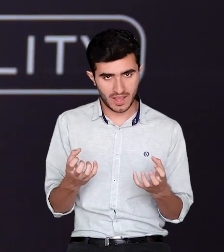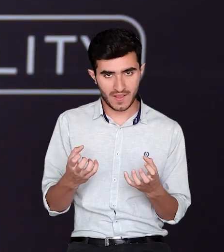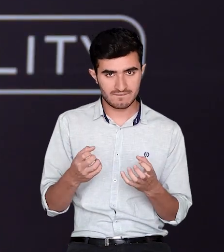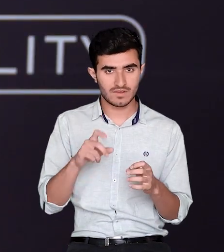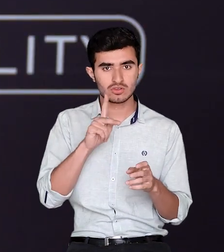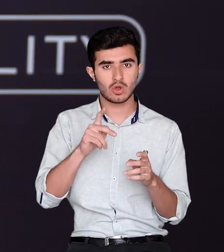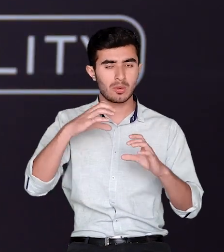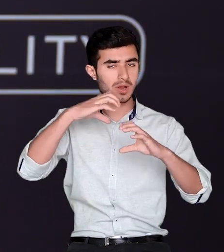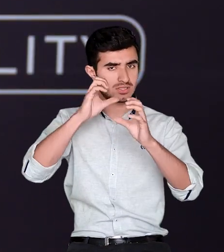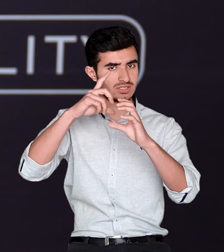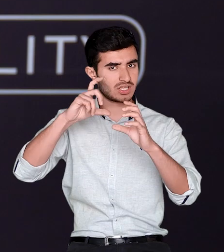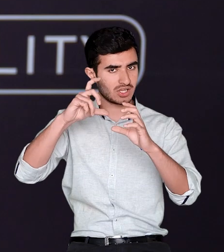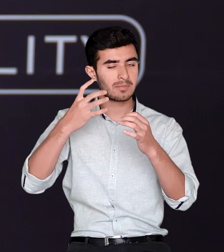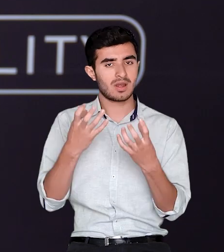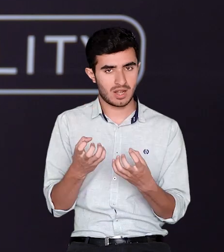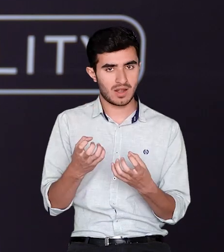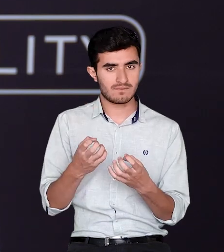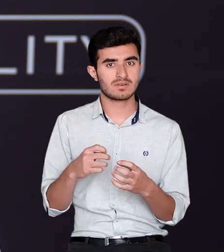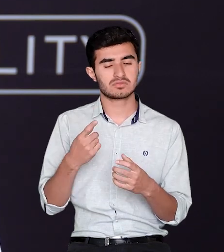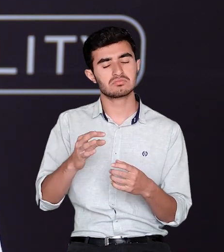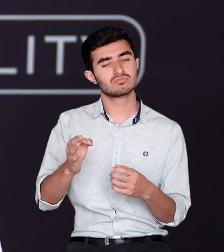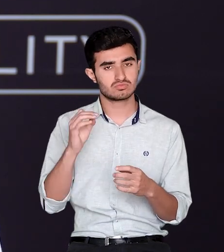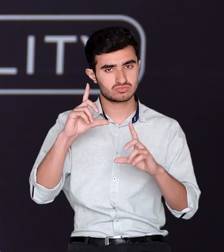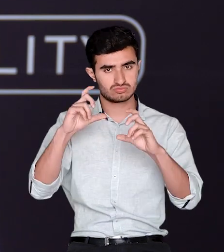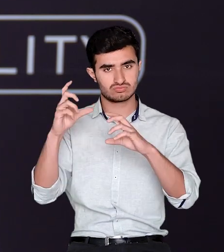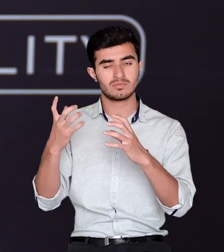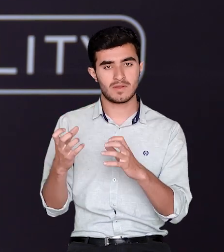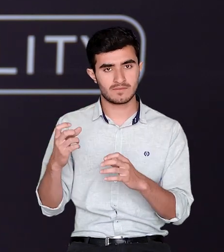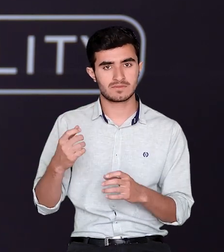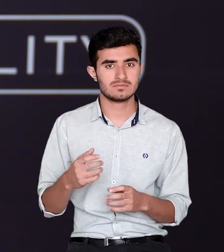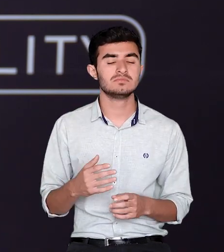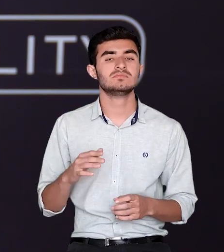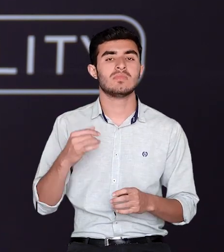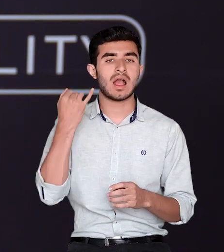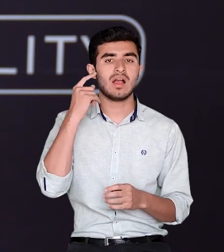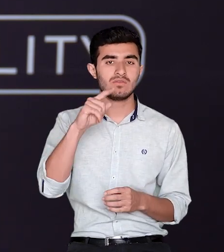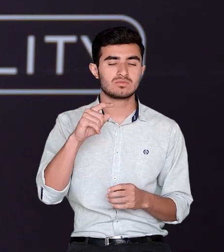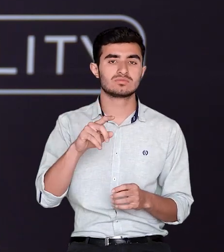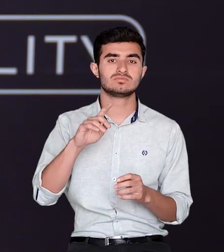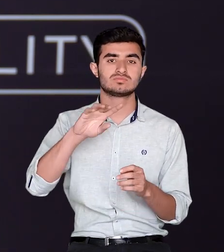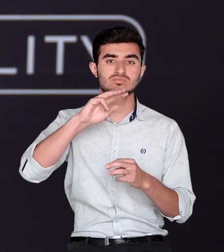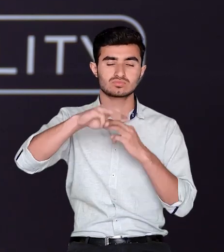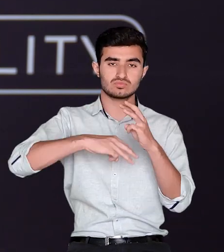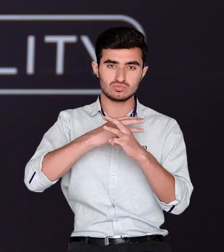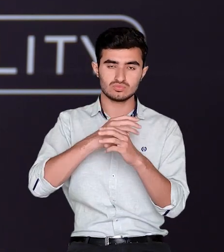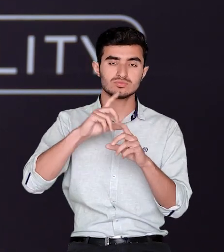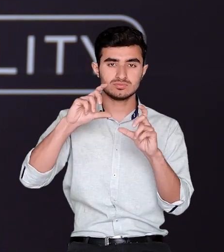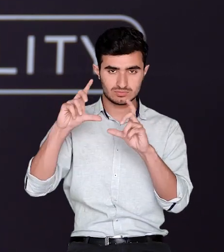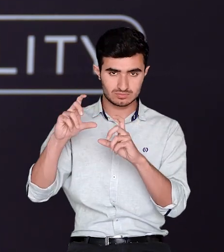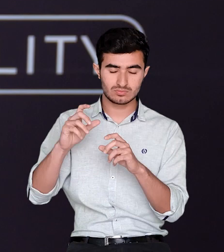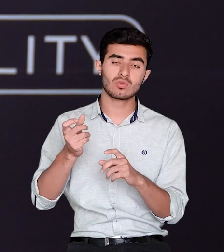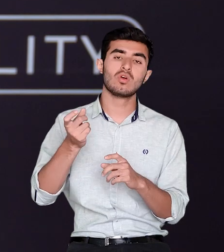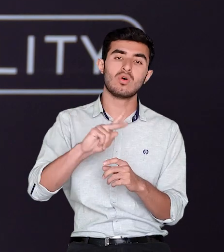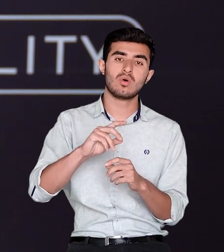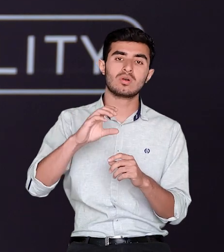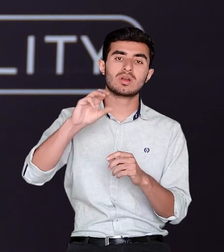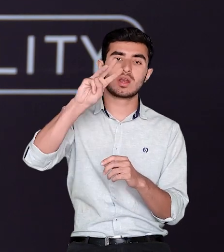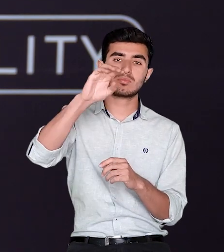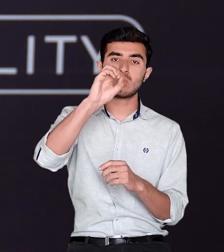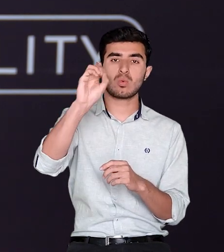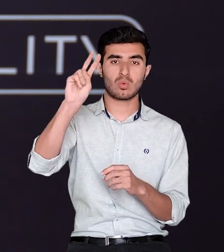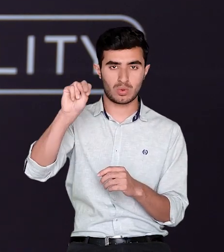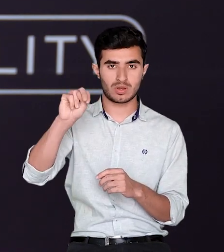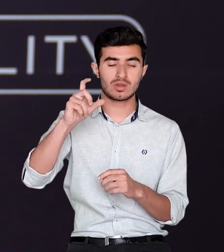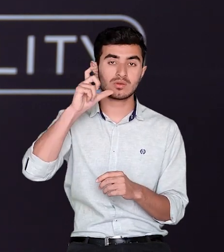के साथ भी बहुत अच्छी एस्ट्रोफोटोग्राफी कर सकते हैं, चाहे वो प्लानिटरी एस्ट्रोफोटोग्राफी हो, चाहे वो डीप स्काई एस्ट्रोफोटोग्राफी हो। आप बेसिकली